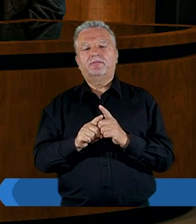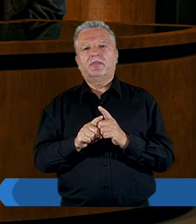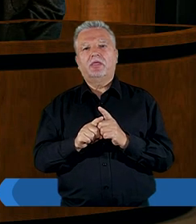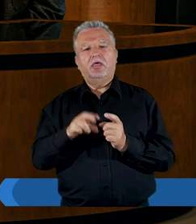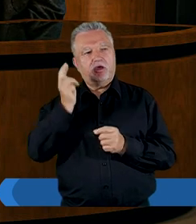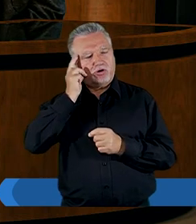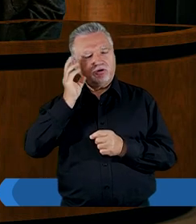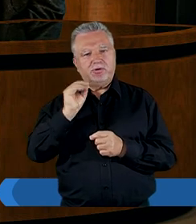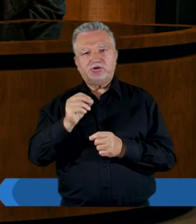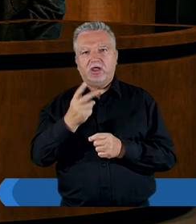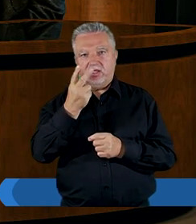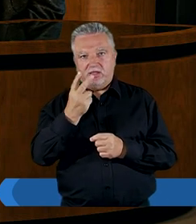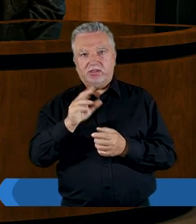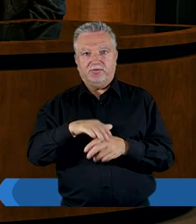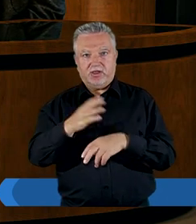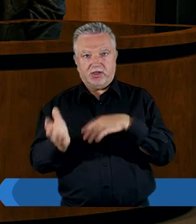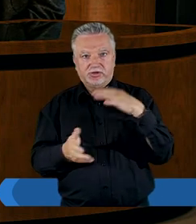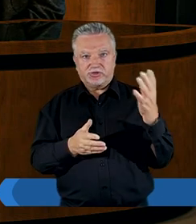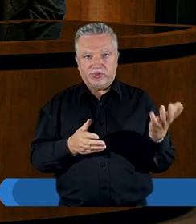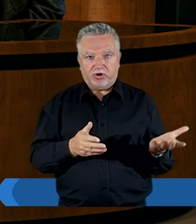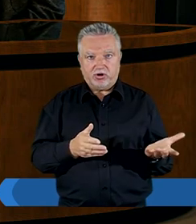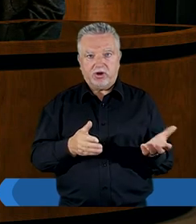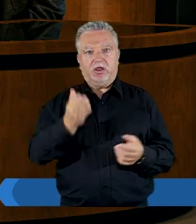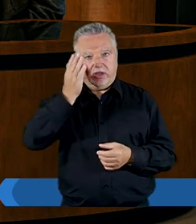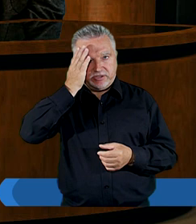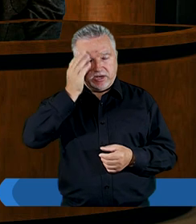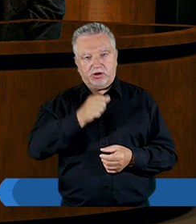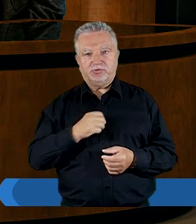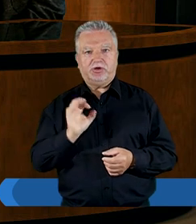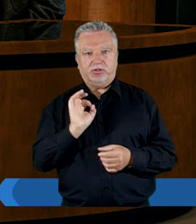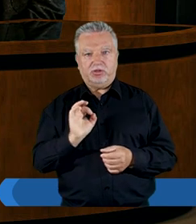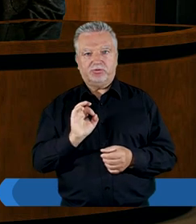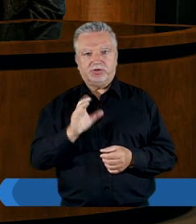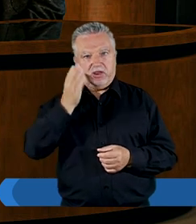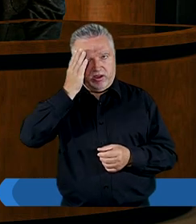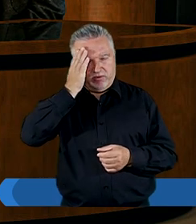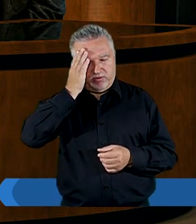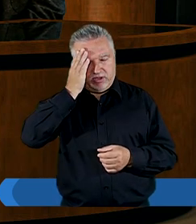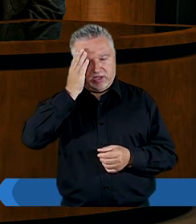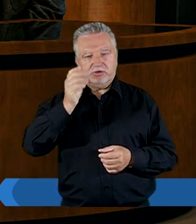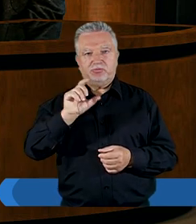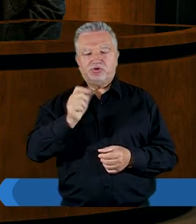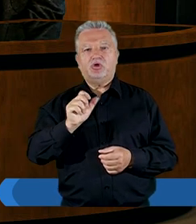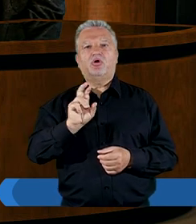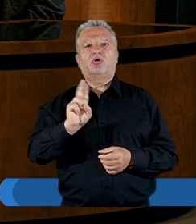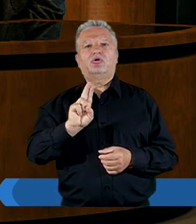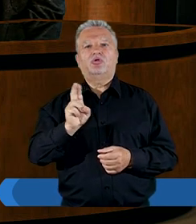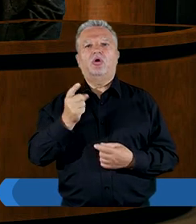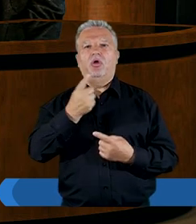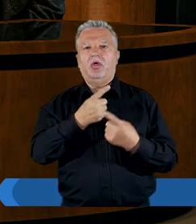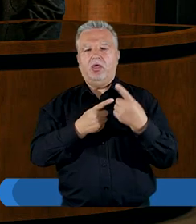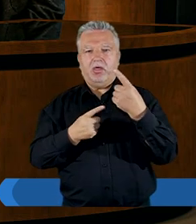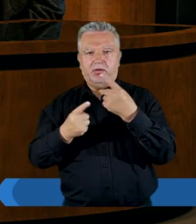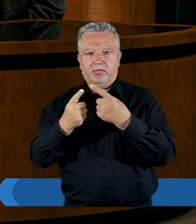strony, zarówno Bóg, jak i szatan, znają się dobrze. Wiedzą, co kto